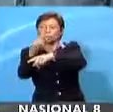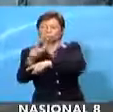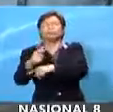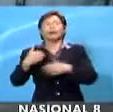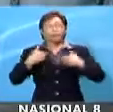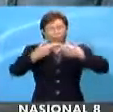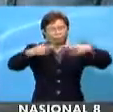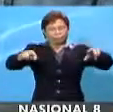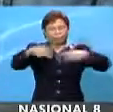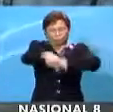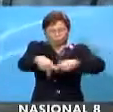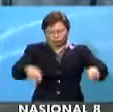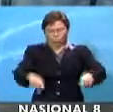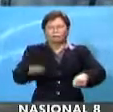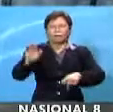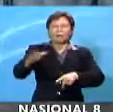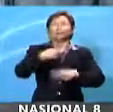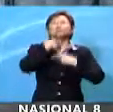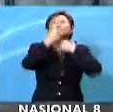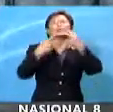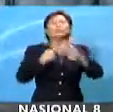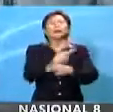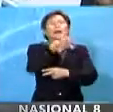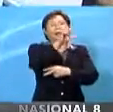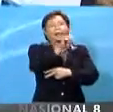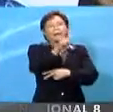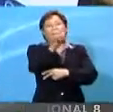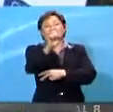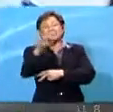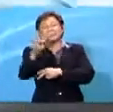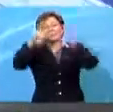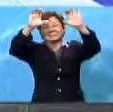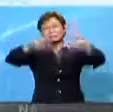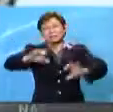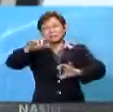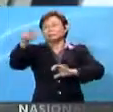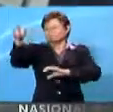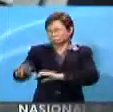turut melancarkan peti Anda Suara Kami ESK sebagai